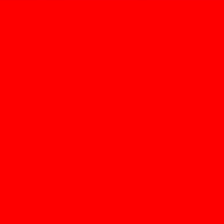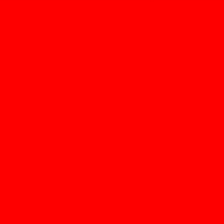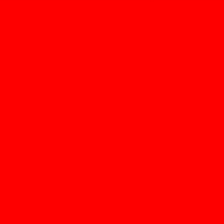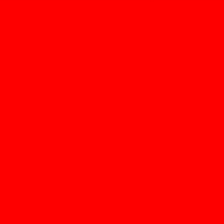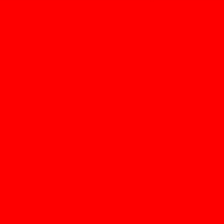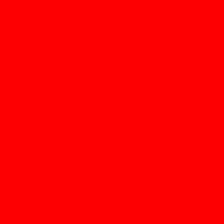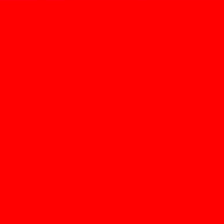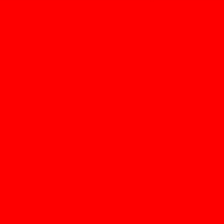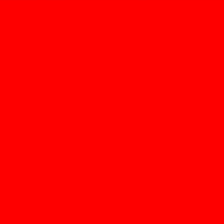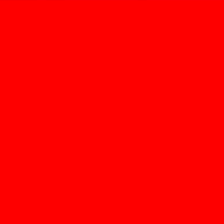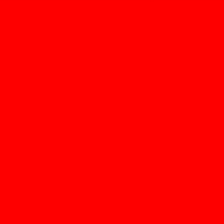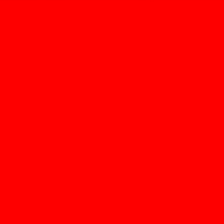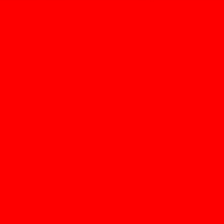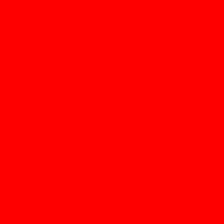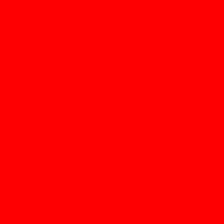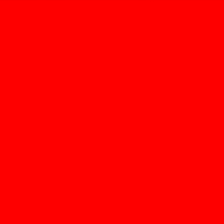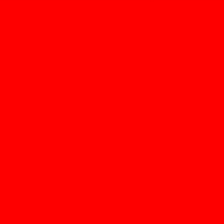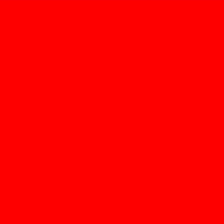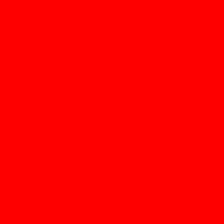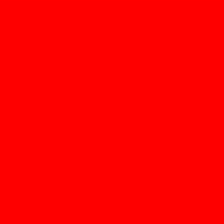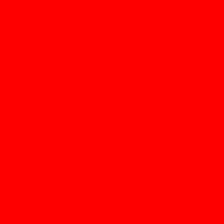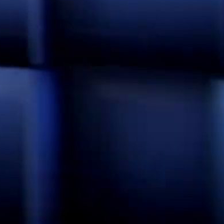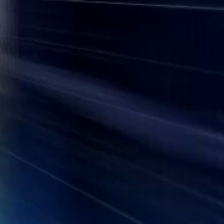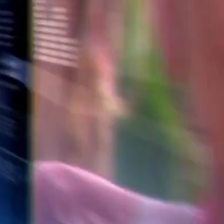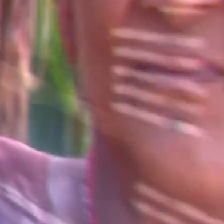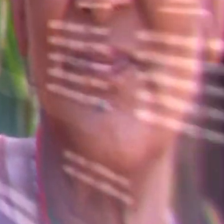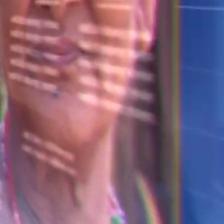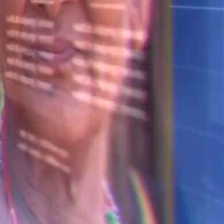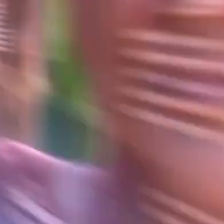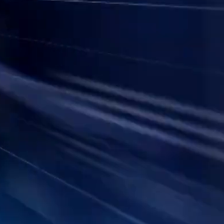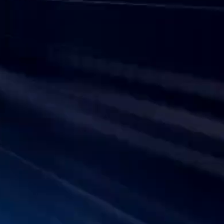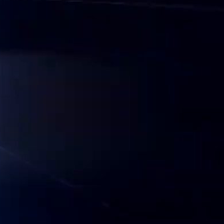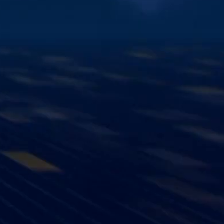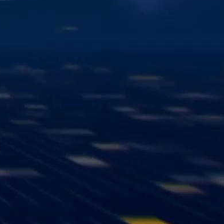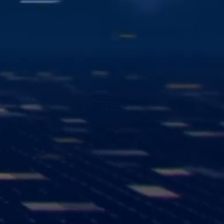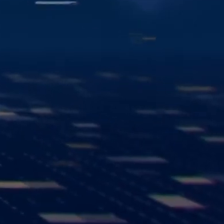जनचेतनाका लागि एनटिभी कोहलपुरद्वारा जारी सन्देश।